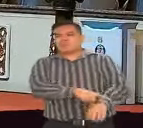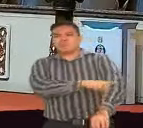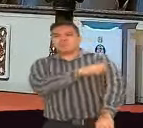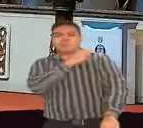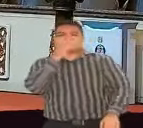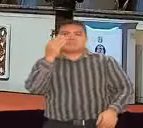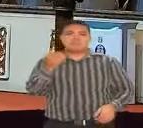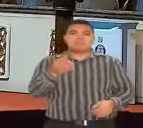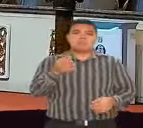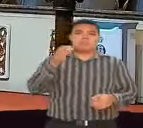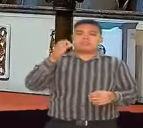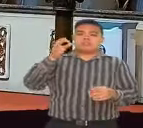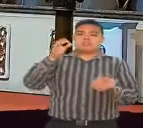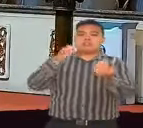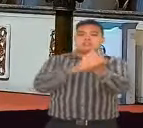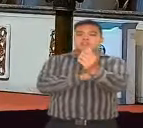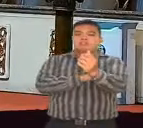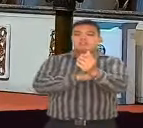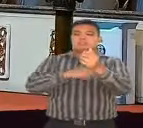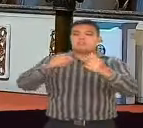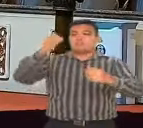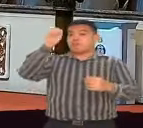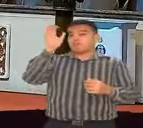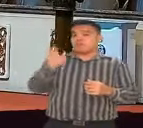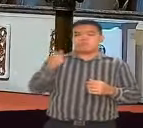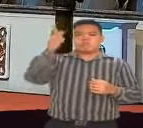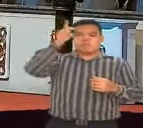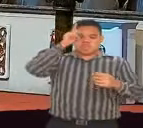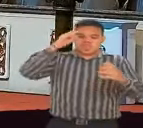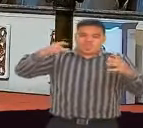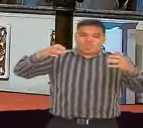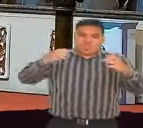Dugay, and so you know what? I had to muster courage.